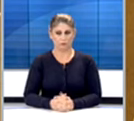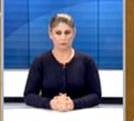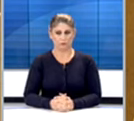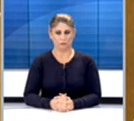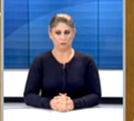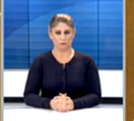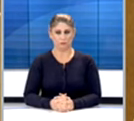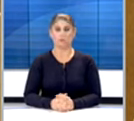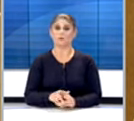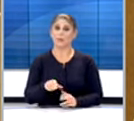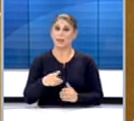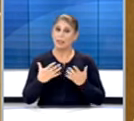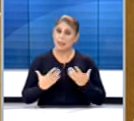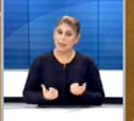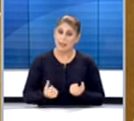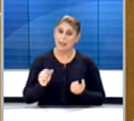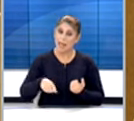πολιτική επιλογή